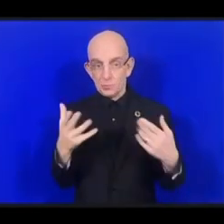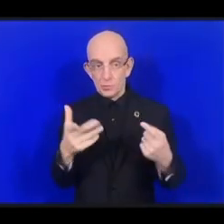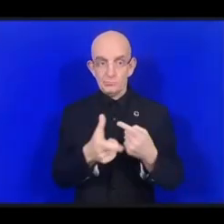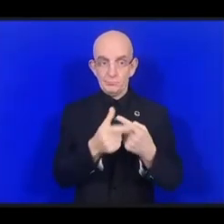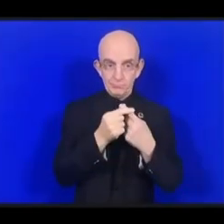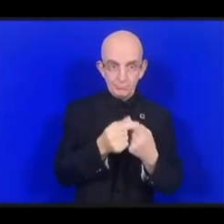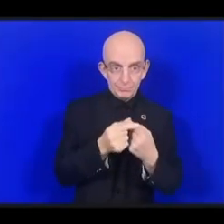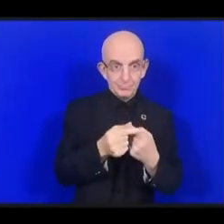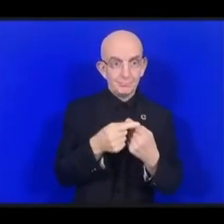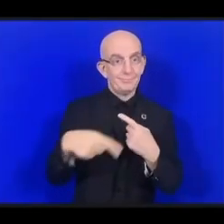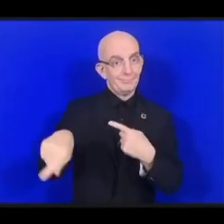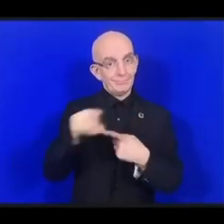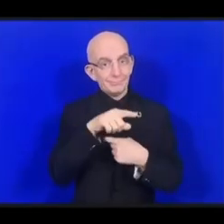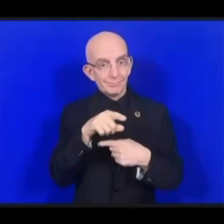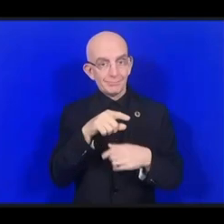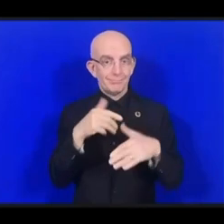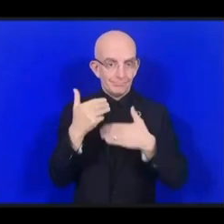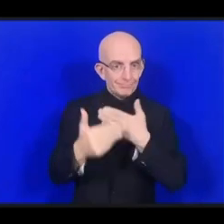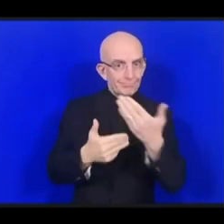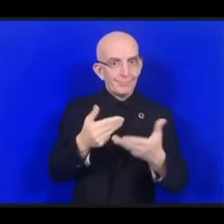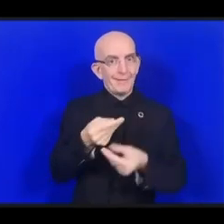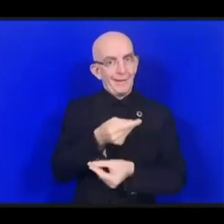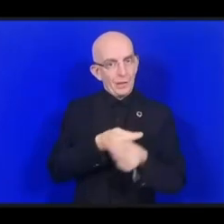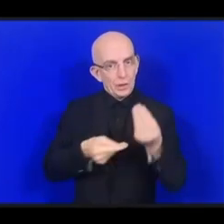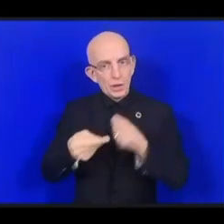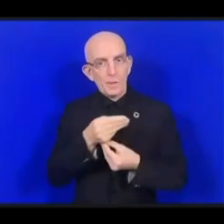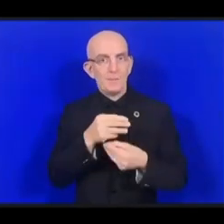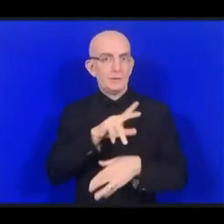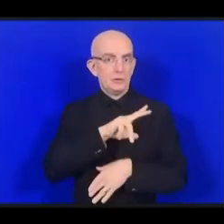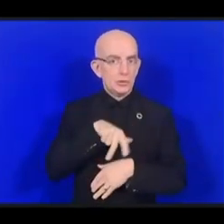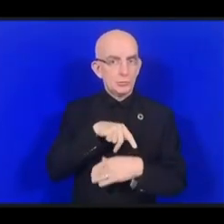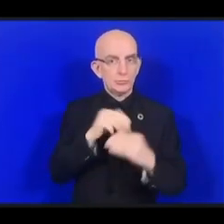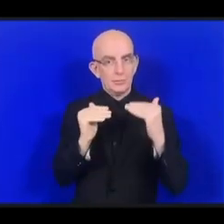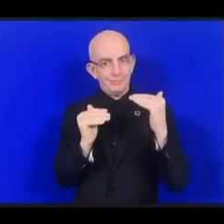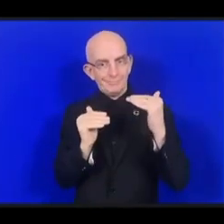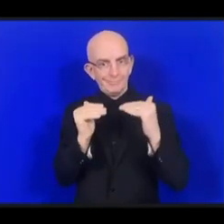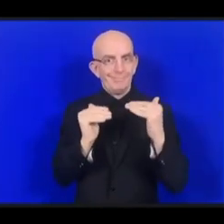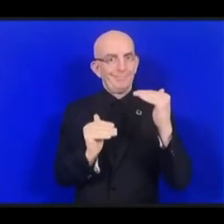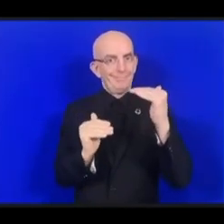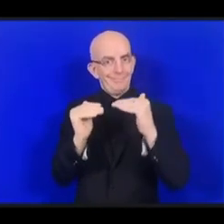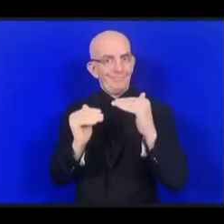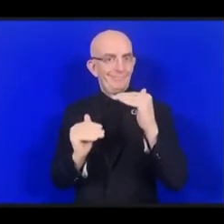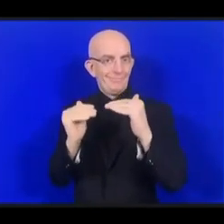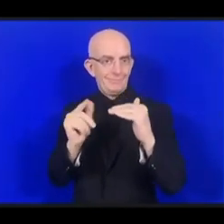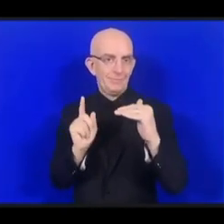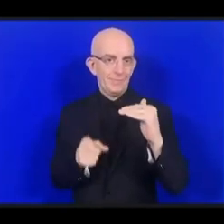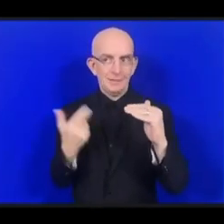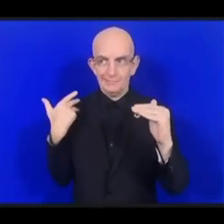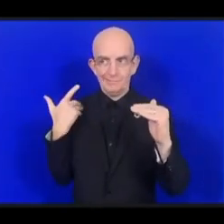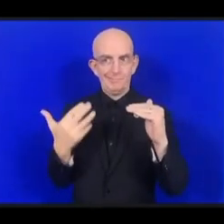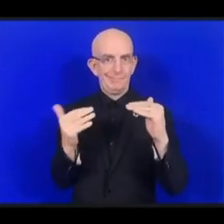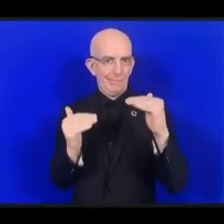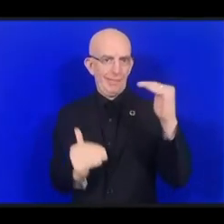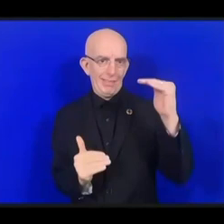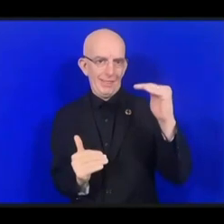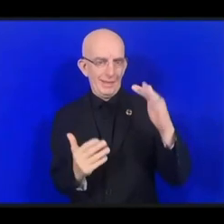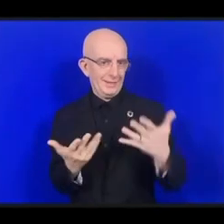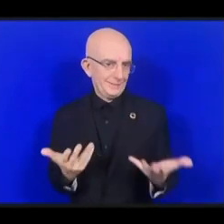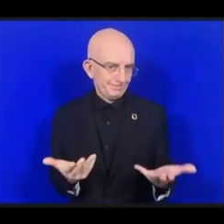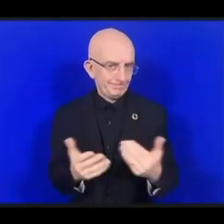て私たちは昨日のヘリテージを守ってはいきますけれどもしかし